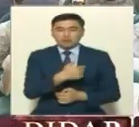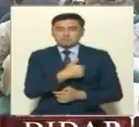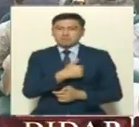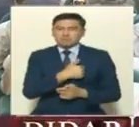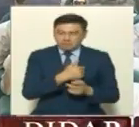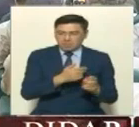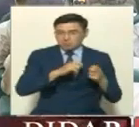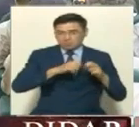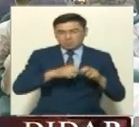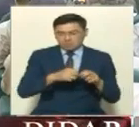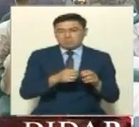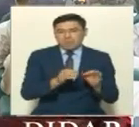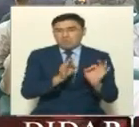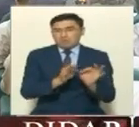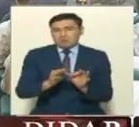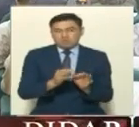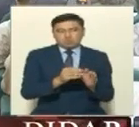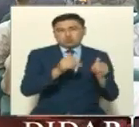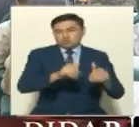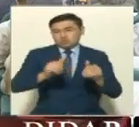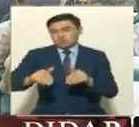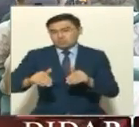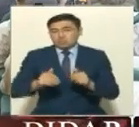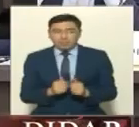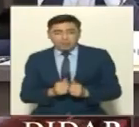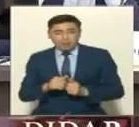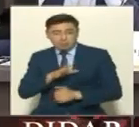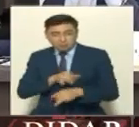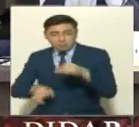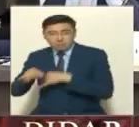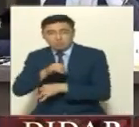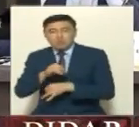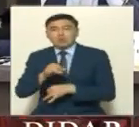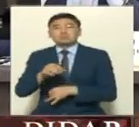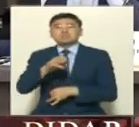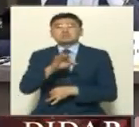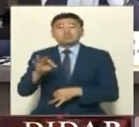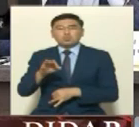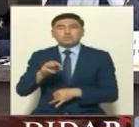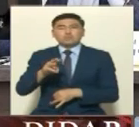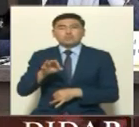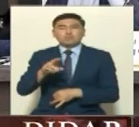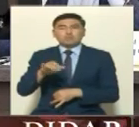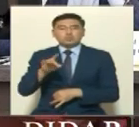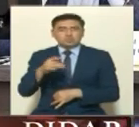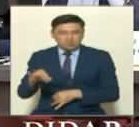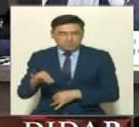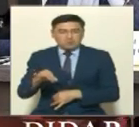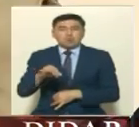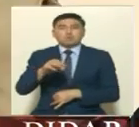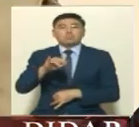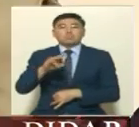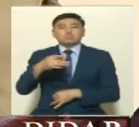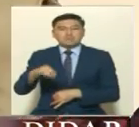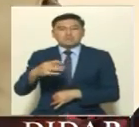ходе встречи собравшимся была предложена возможность трудоустройства в ТО «Мульдермунайсервис» на долгосрочный период с сохранением